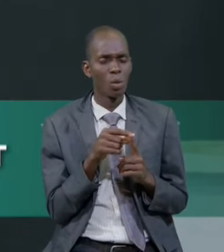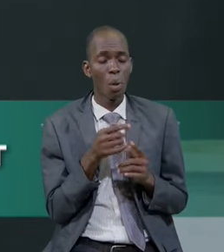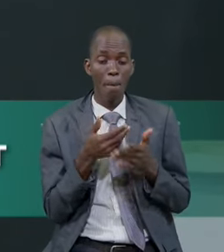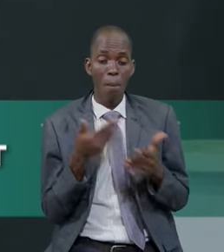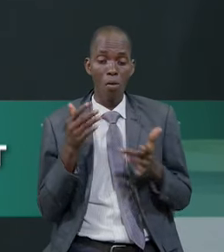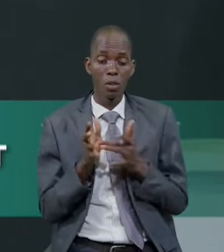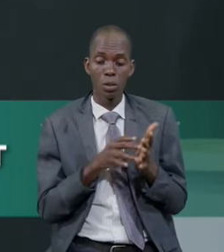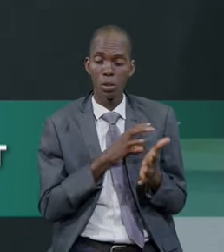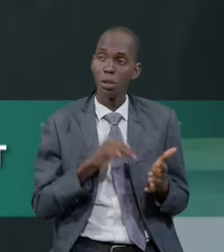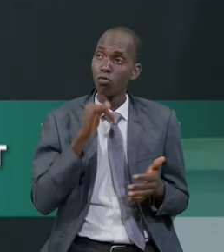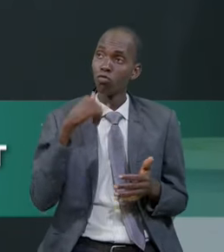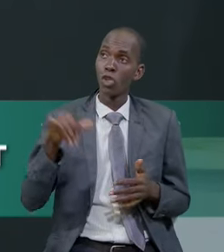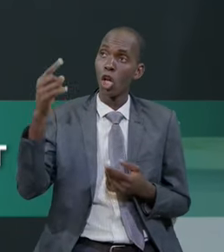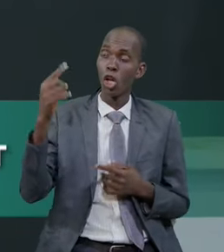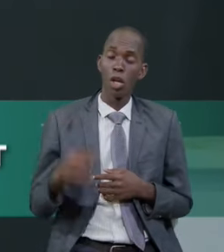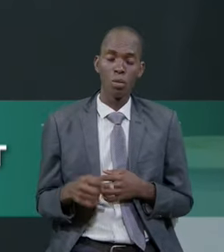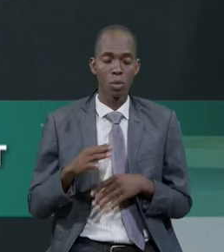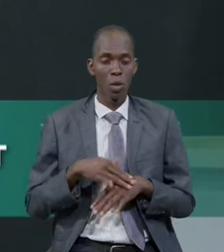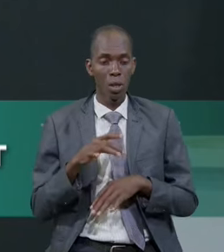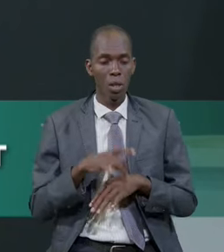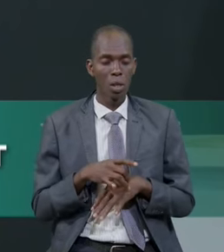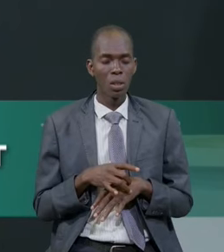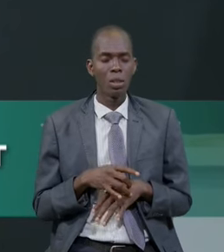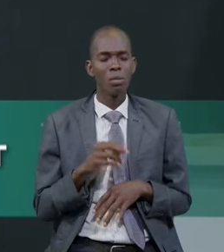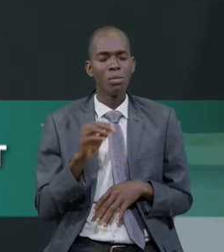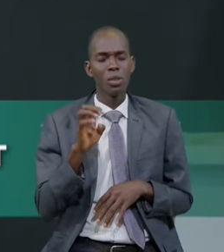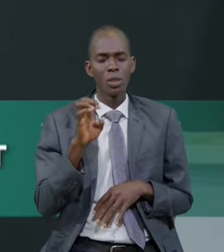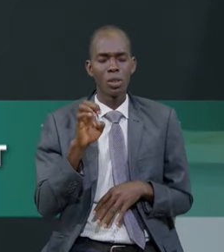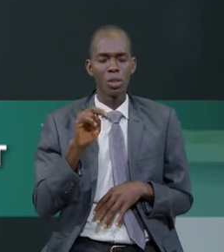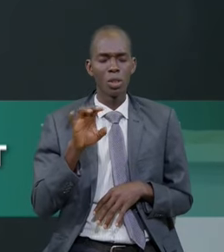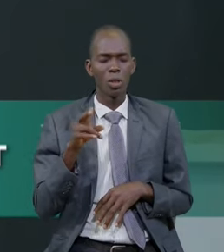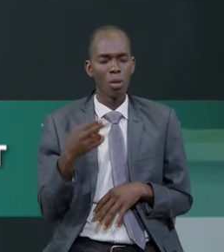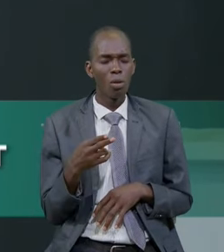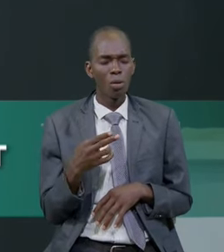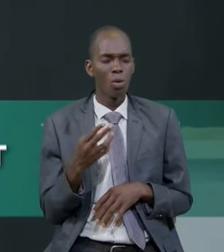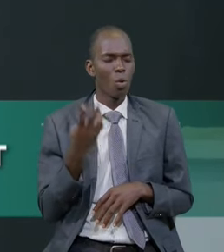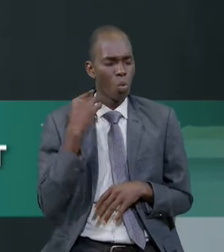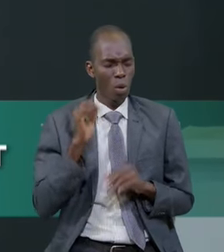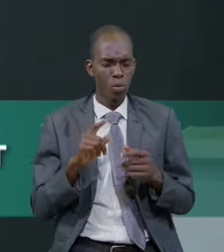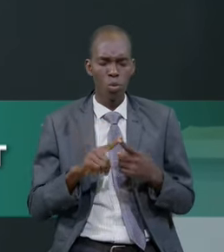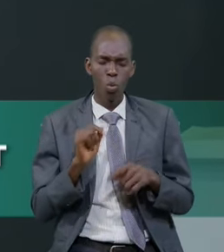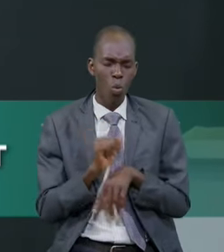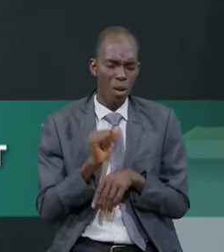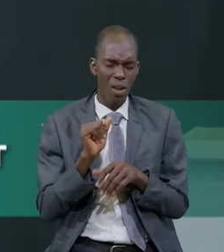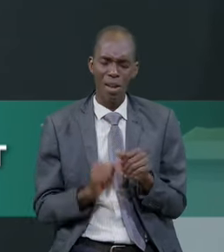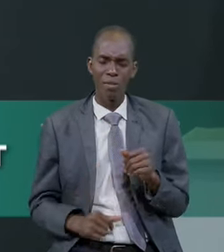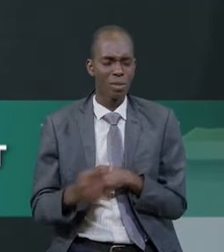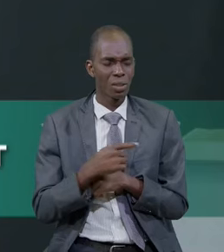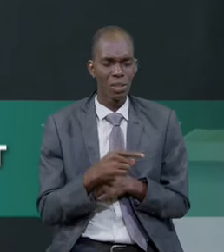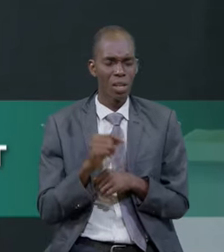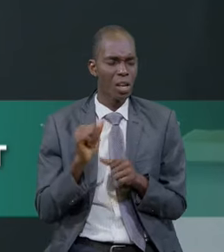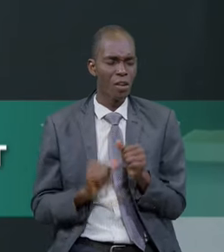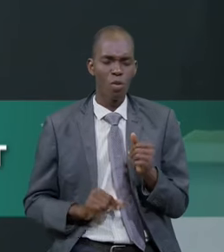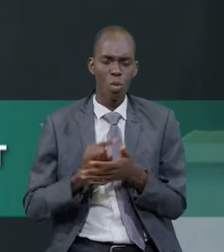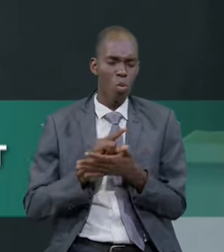Enoch a pu marcher chaque jour, chaque semaine, chaque mois, chaque